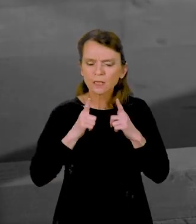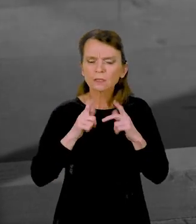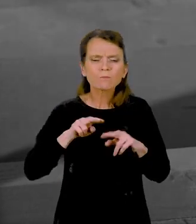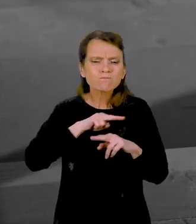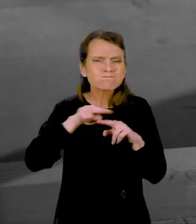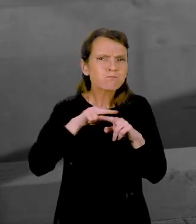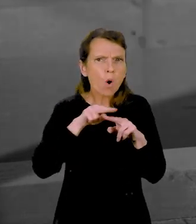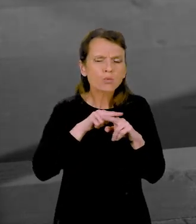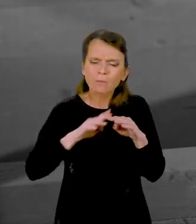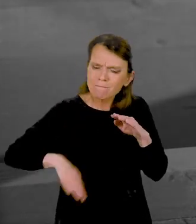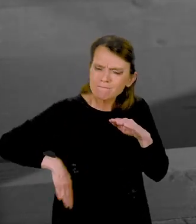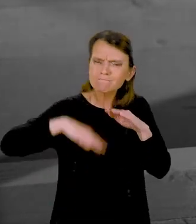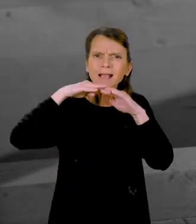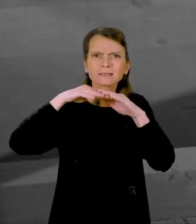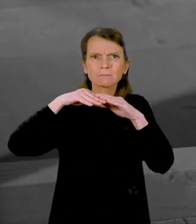maksimalno.